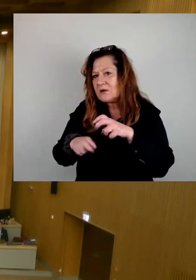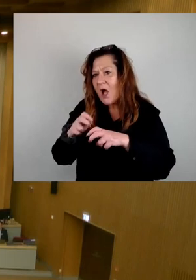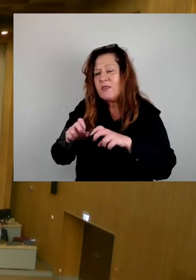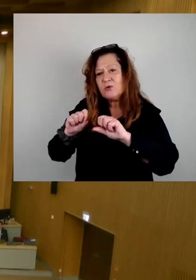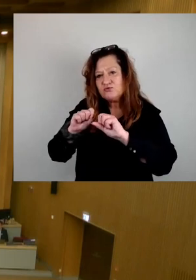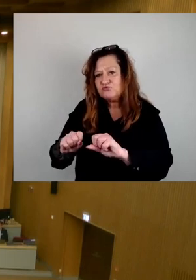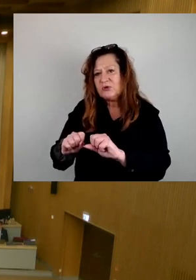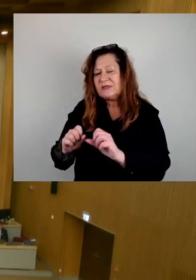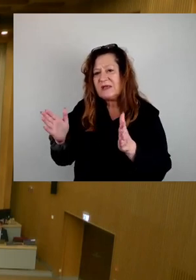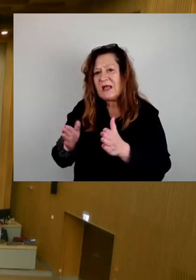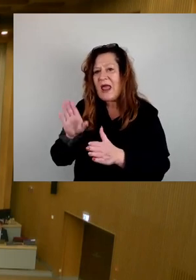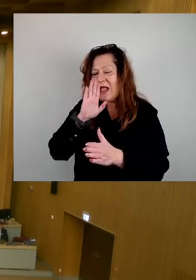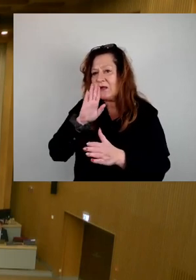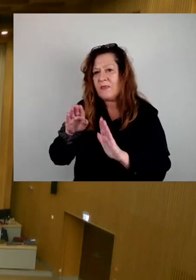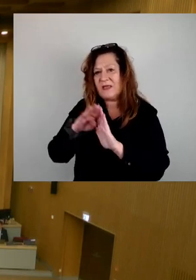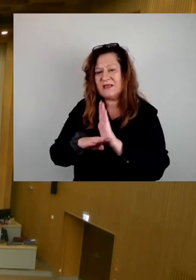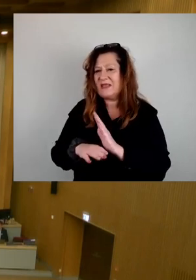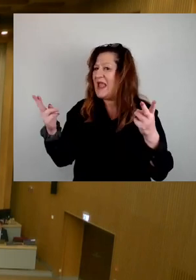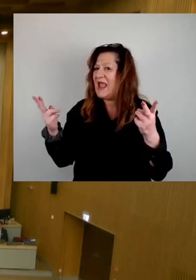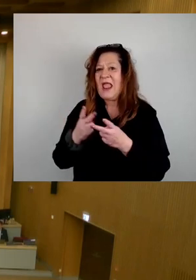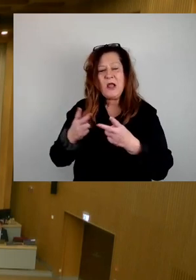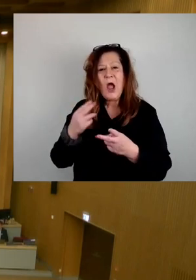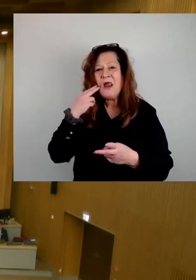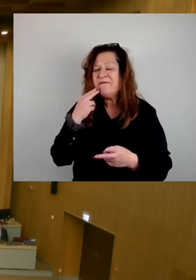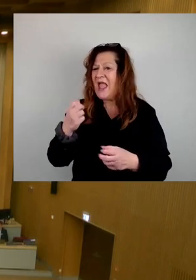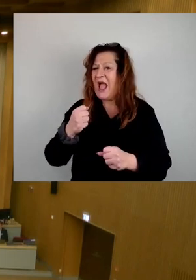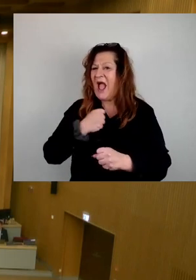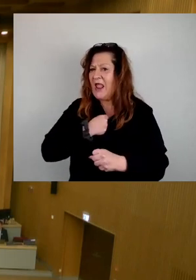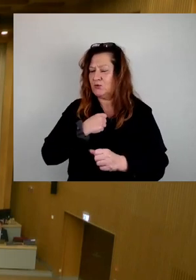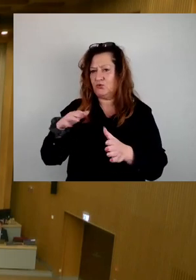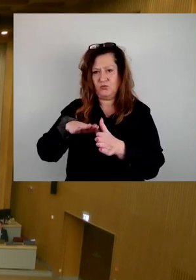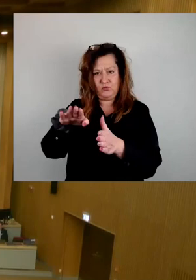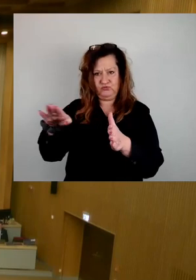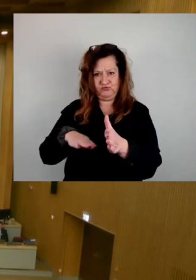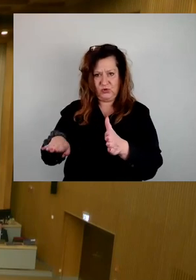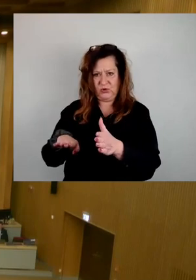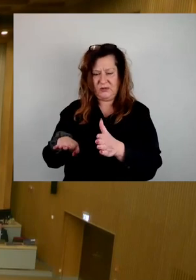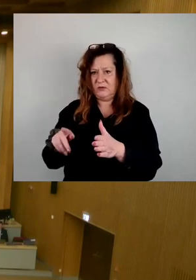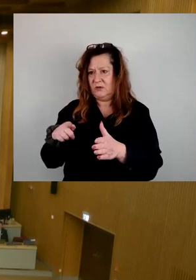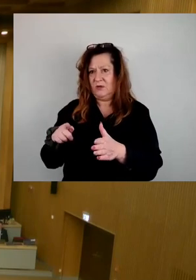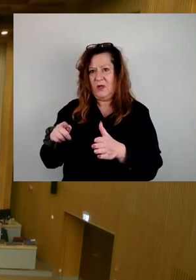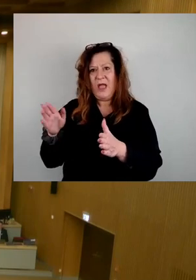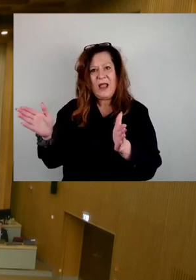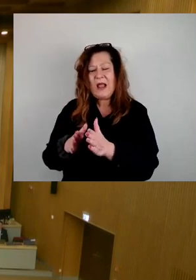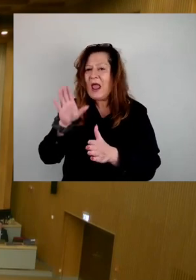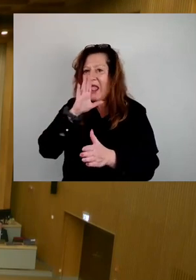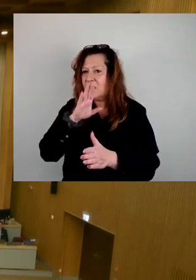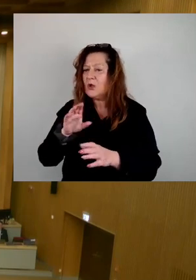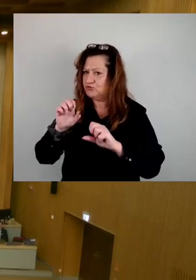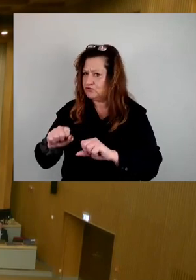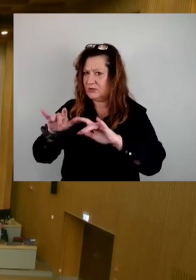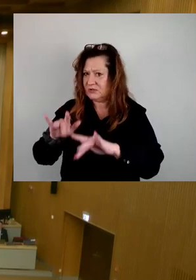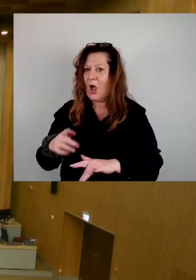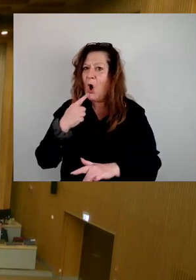Bundeskleingartengesetzes. Es ist vollkommen egal, wem das Grundstück gehört, die sind geschützt. Insofern ist es eigentlich ziemlich egal, ob das Grundstück in der Stadt gehört